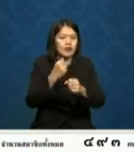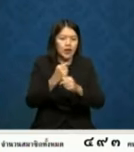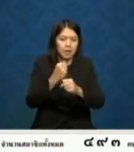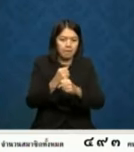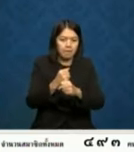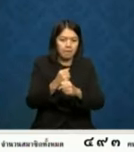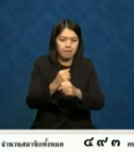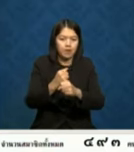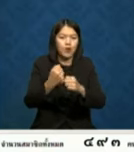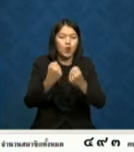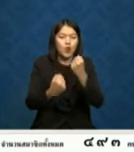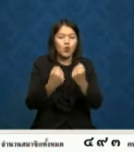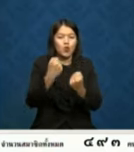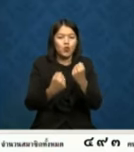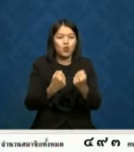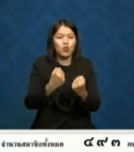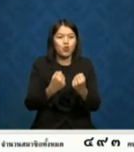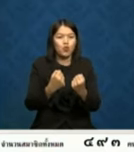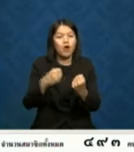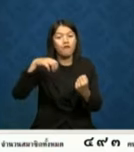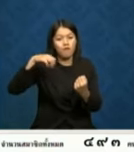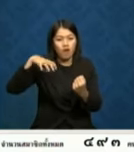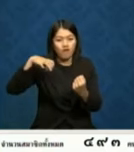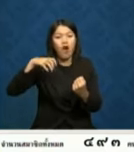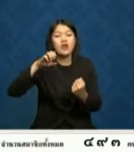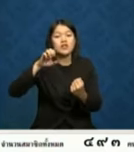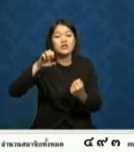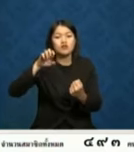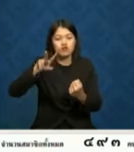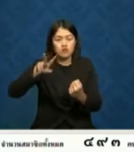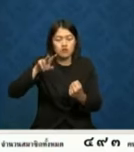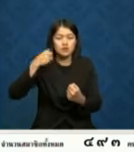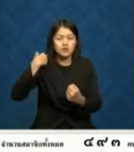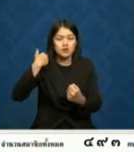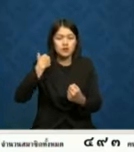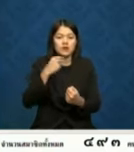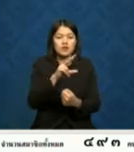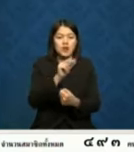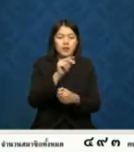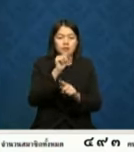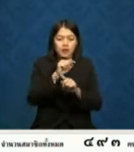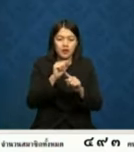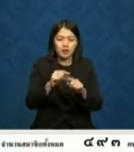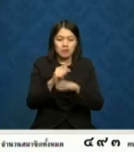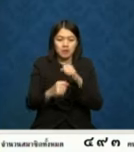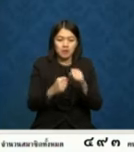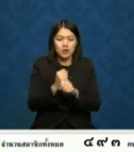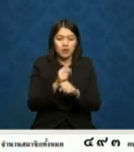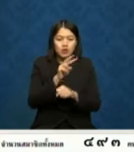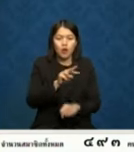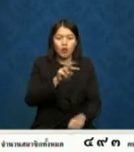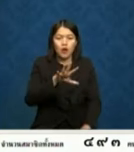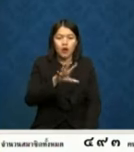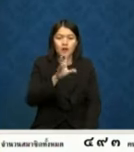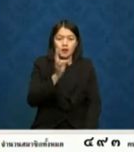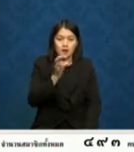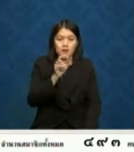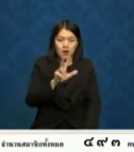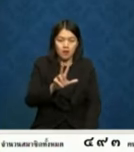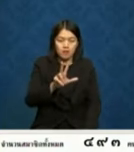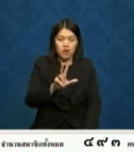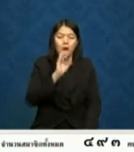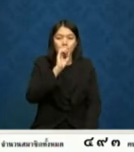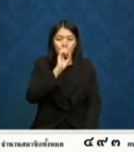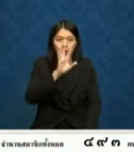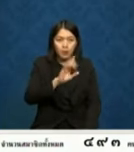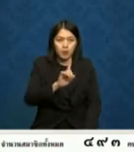เอ่อรถยนต์ที่เป็นประเทศประเภทไฟฟ้า EVเนี่ย 30%ในปี2573นะครับต้องเรียน